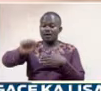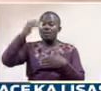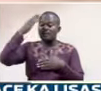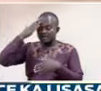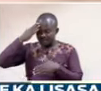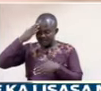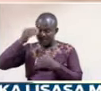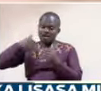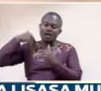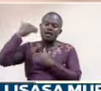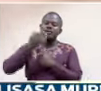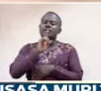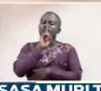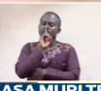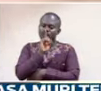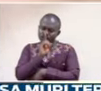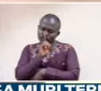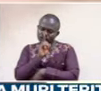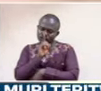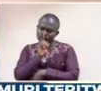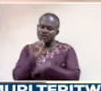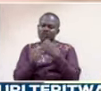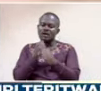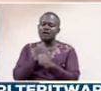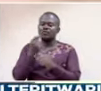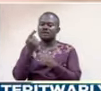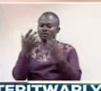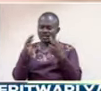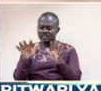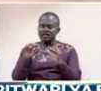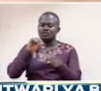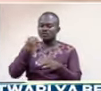babizi barangiza bakicishekera umwaka ugashira undi ugataha